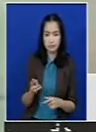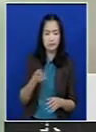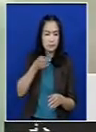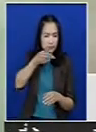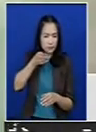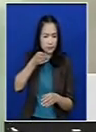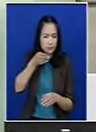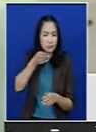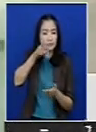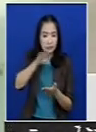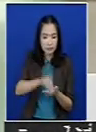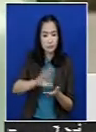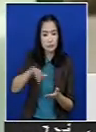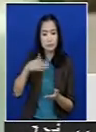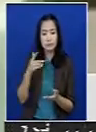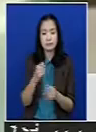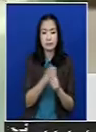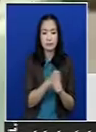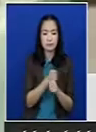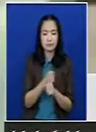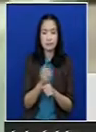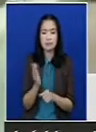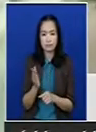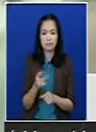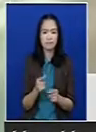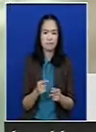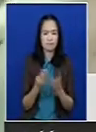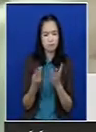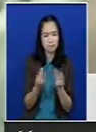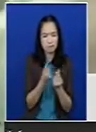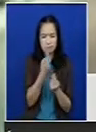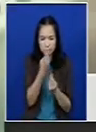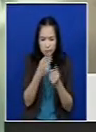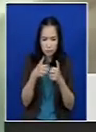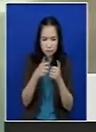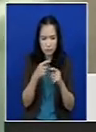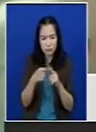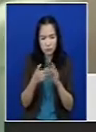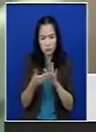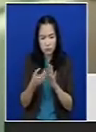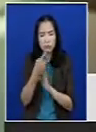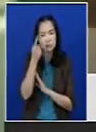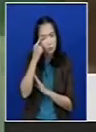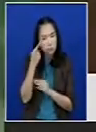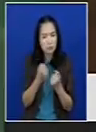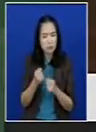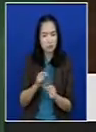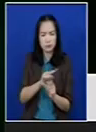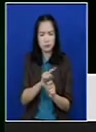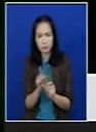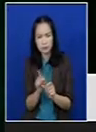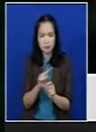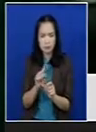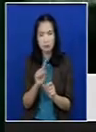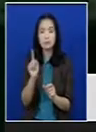ของพยานที่เป็นฝ่ายจริงมาก่อนเพ ื่ อป้องกันการคลาดเคลื่อนในการคำนวณความเร็วคาดว่าจะได้รับภายในวันนี้แหละค่ะ ครับทางตำรว